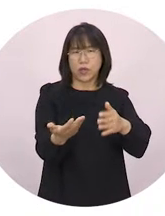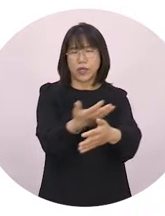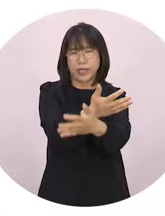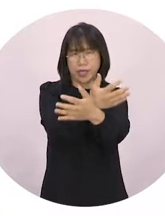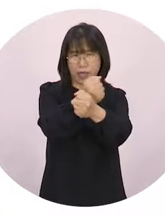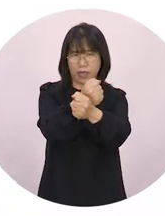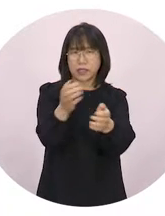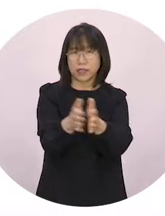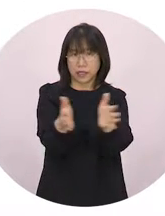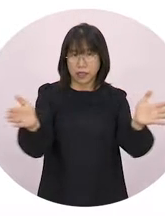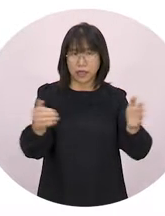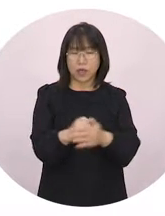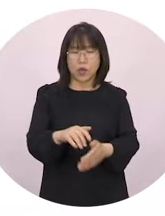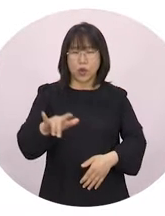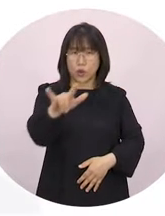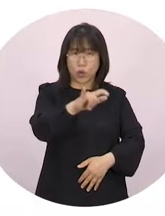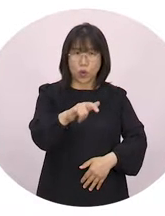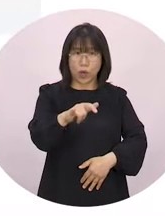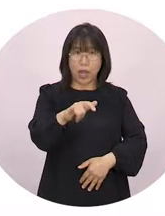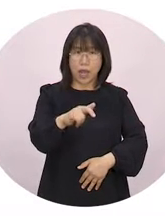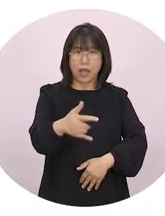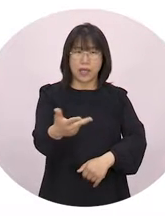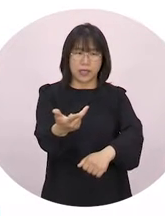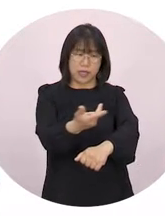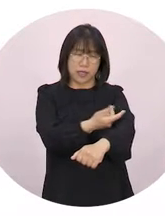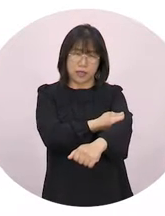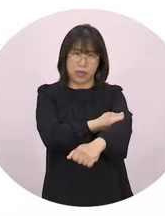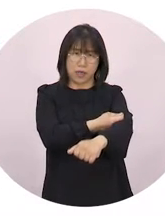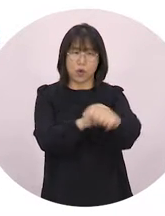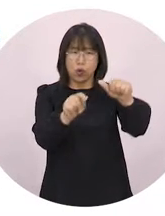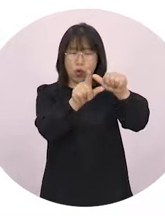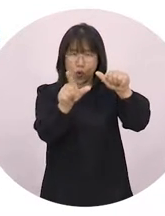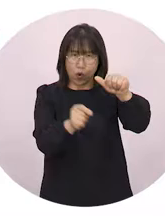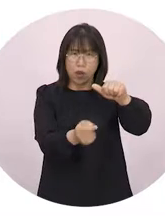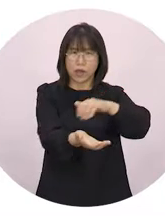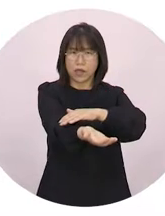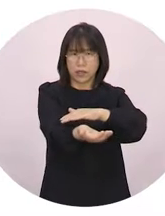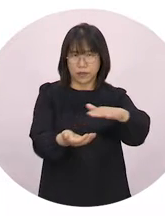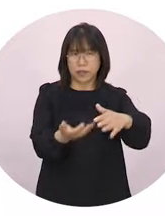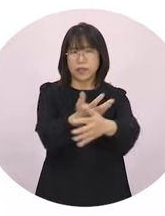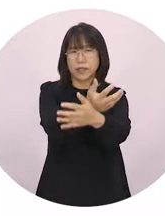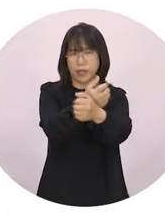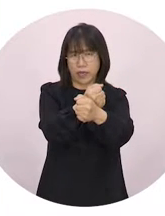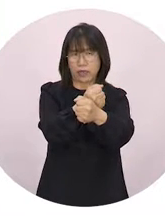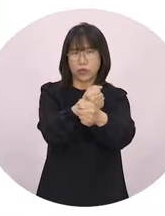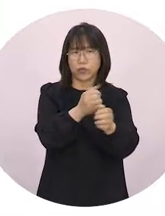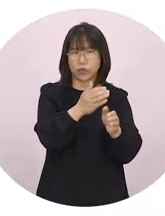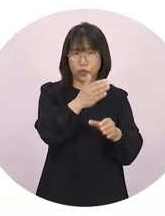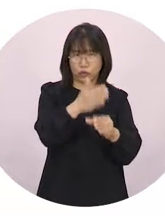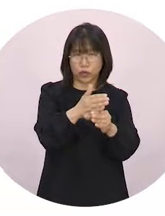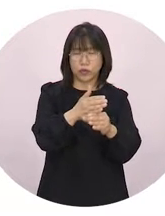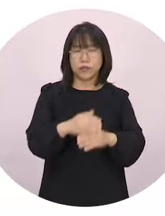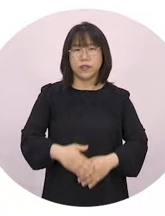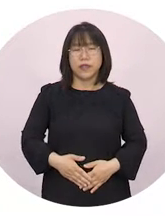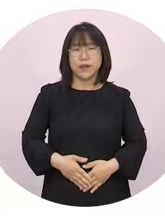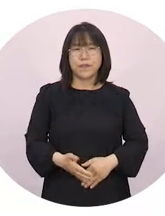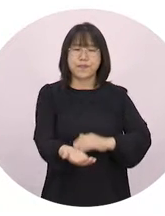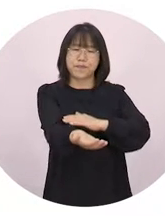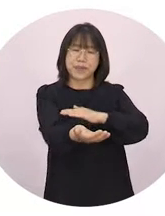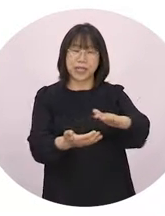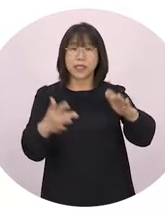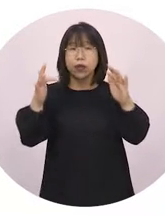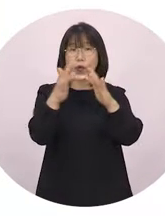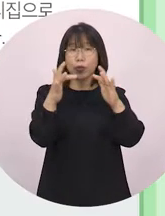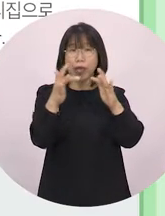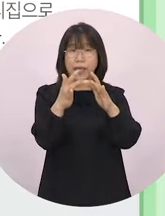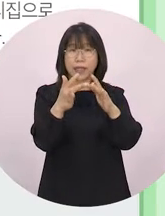13일부터 사전 예약이 시작되는 등 코로나19 백신 예방접종 5월 사전 예약이 진행됩니다. 예약은